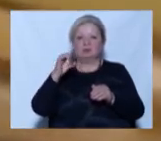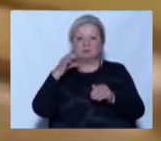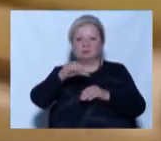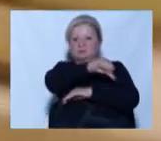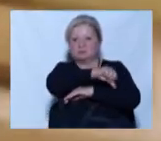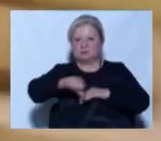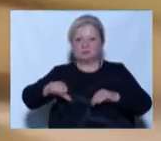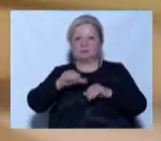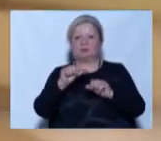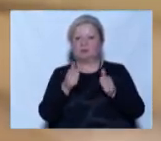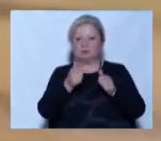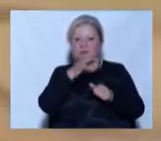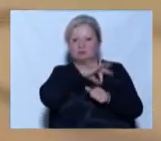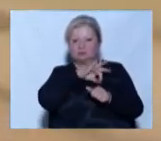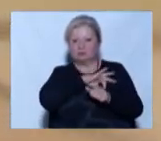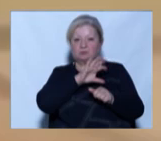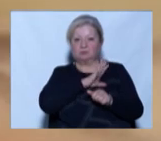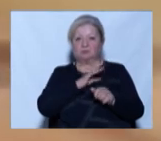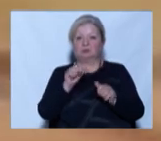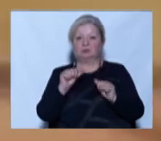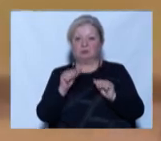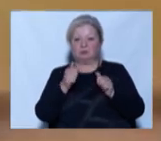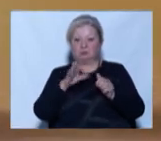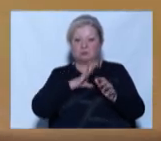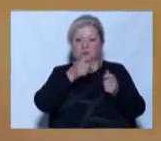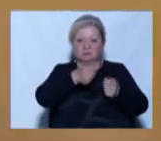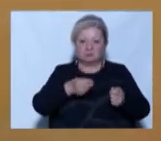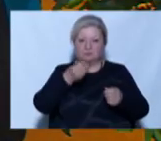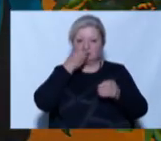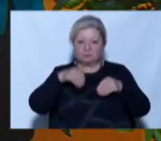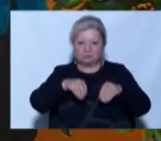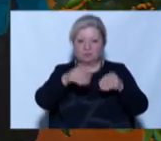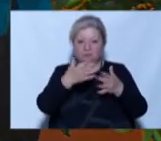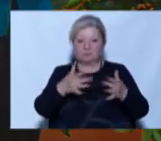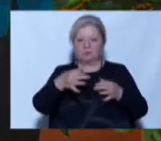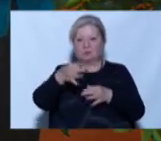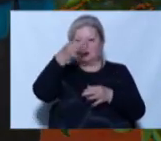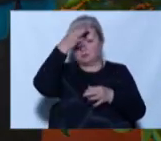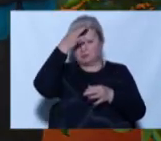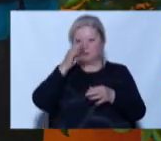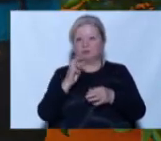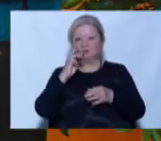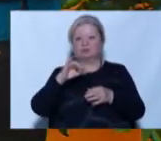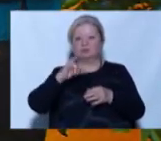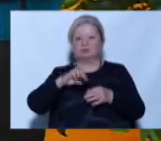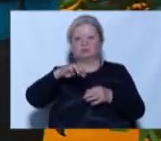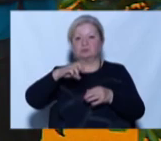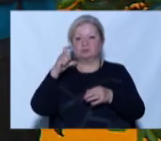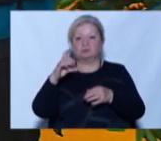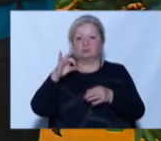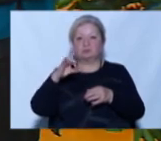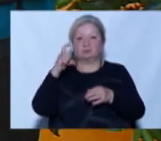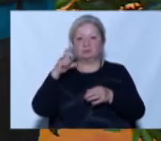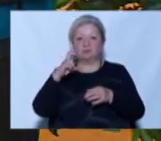სანაპიროებს და როგორ ეწეოდა თავის სამეურნეო საქმიანობას. გაიხსენეთ შუმერები, რომლებიც ტიგროსისა და